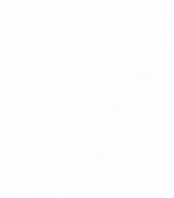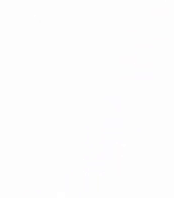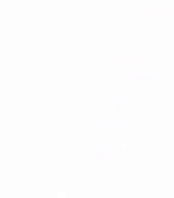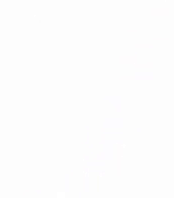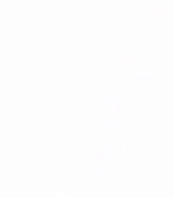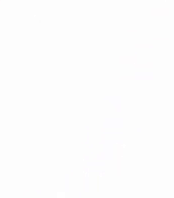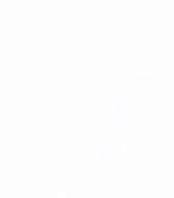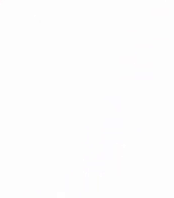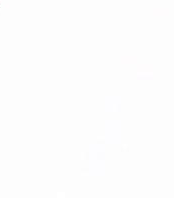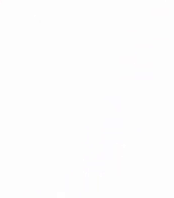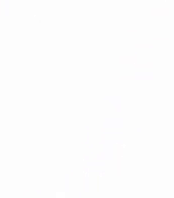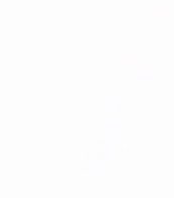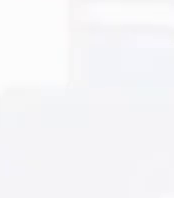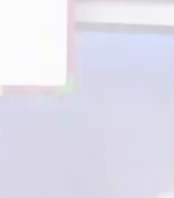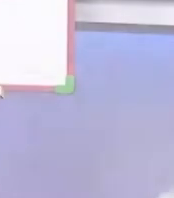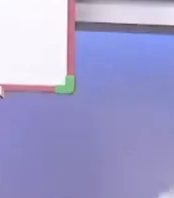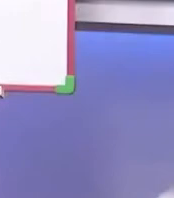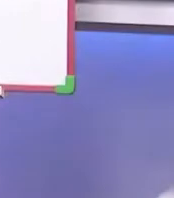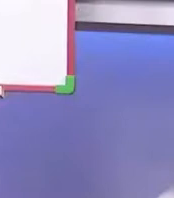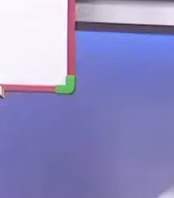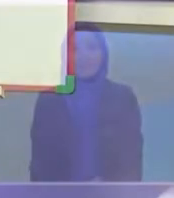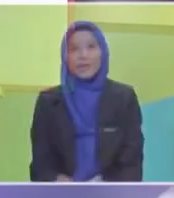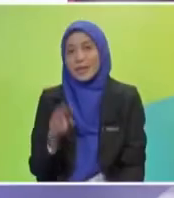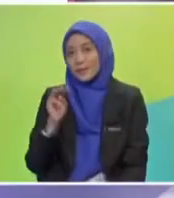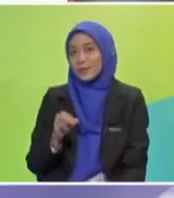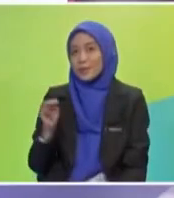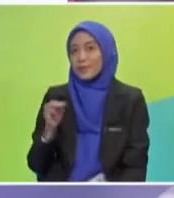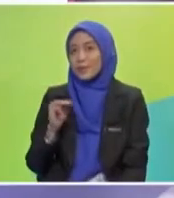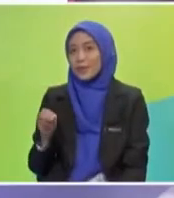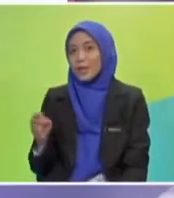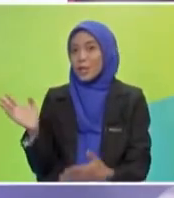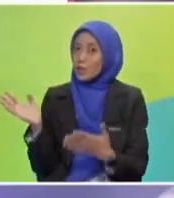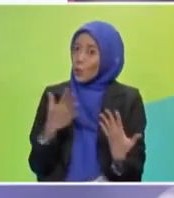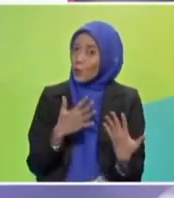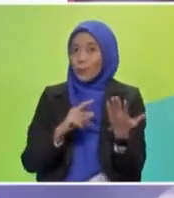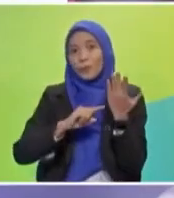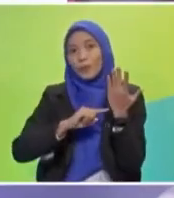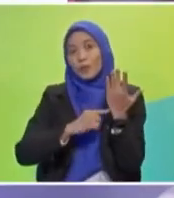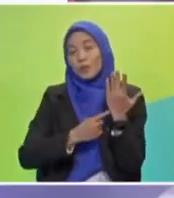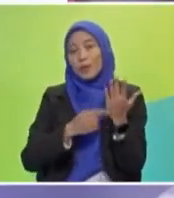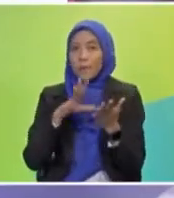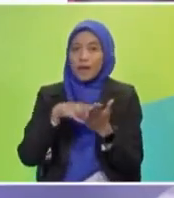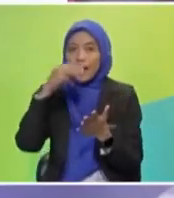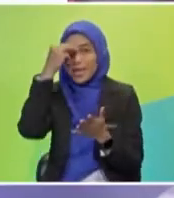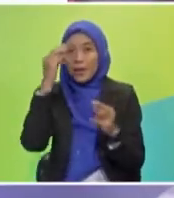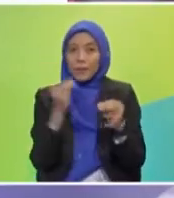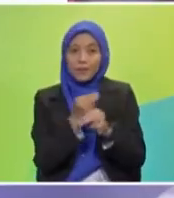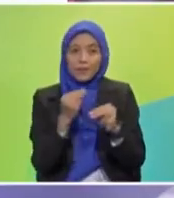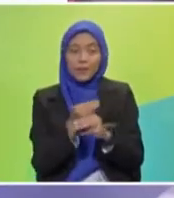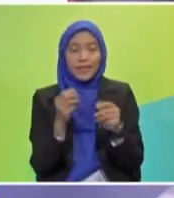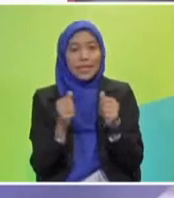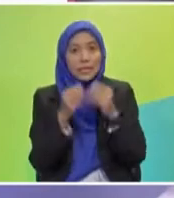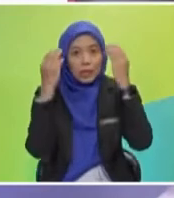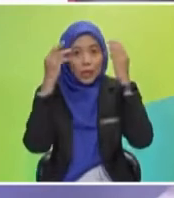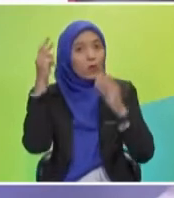Didik TV KPM. Murid-murid, jom kembali ke kelas matematik bersama-sama dengan Cikgu Rauf.